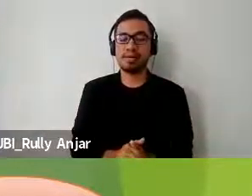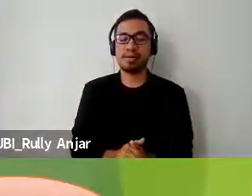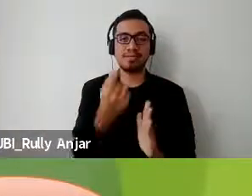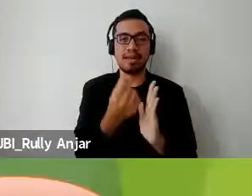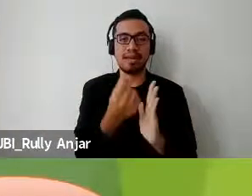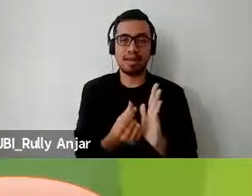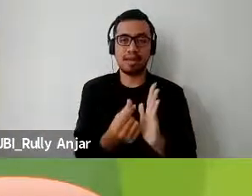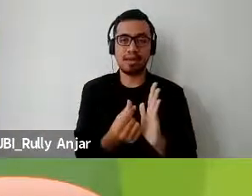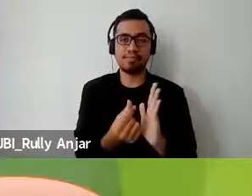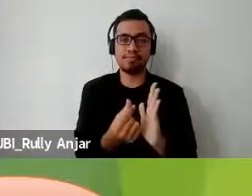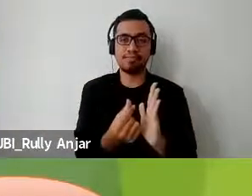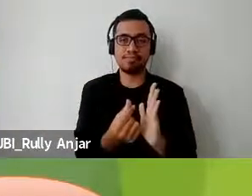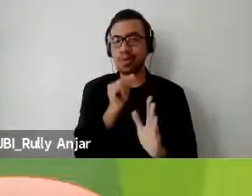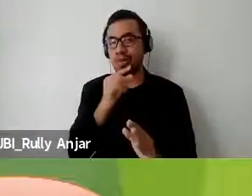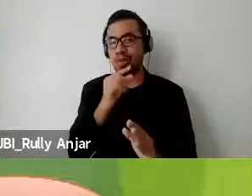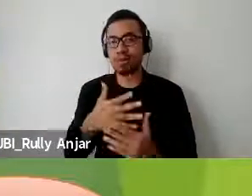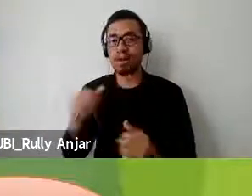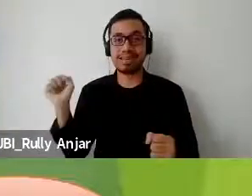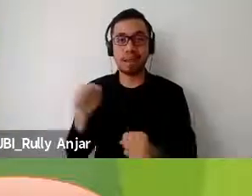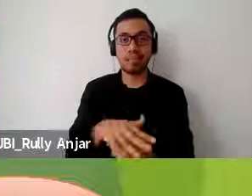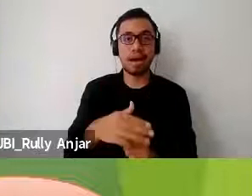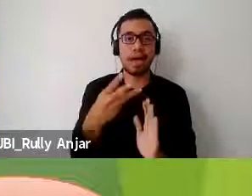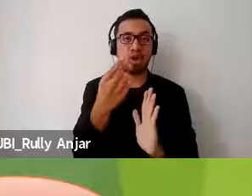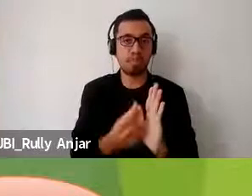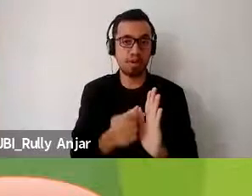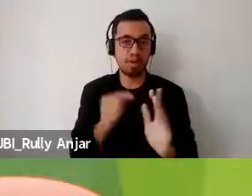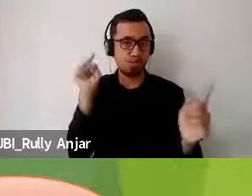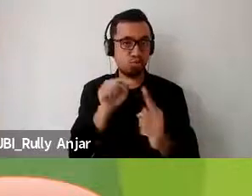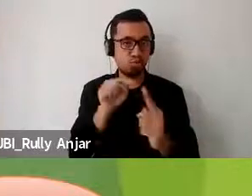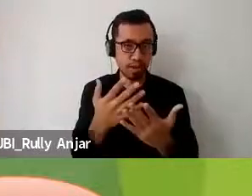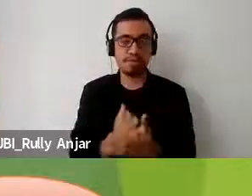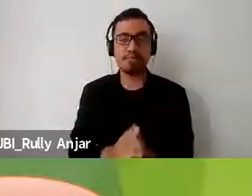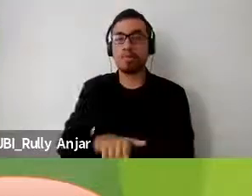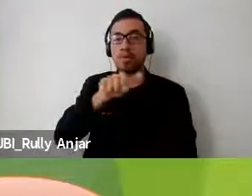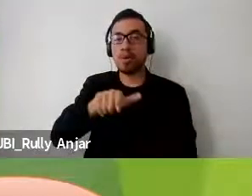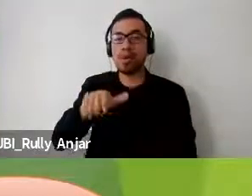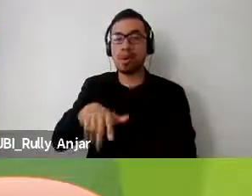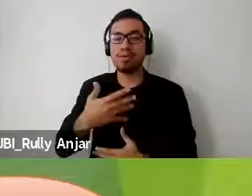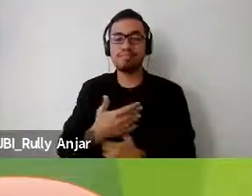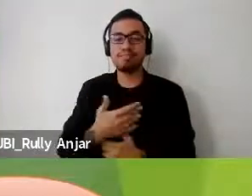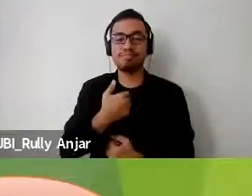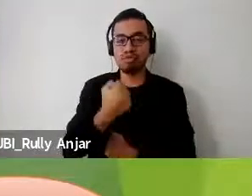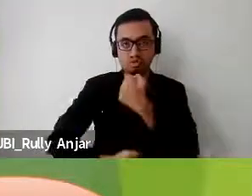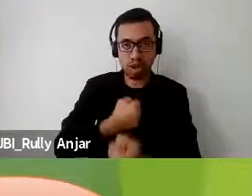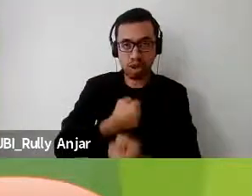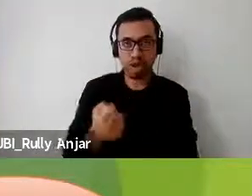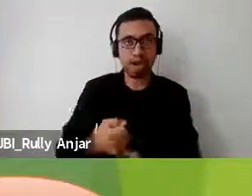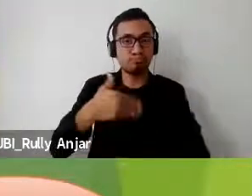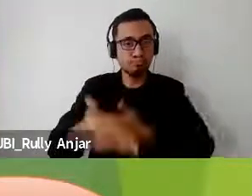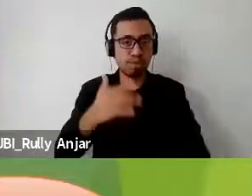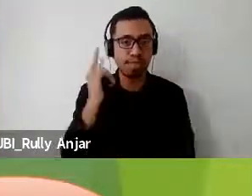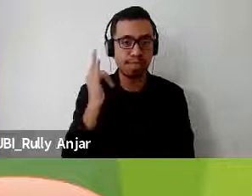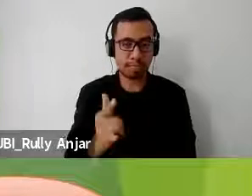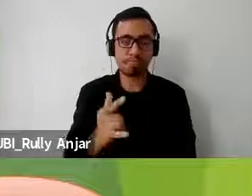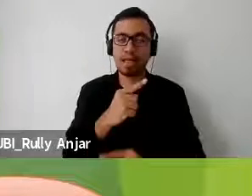sosial dan penanganan dampak ekonomi, agar dunia usaha tetap hidup yang bersumber dari selisih penyesuaian target pendapatan daerah dan penyesuaian